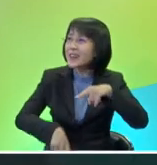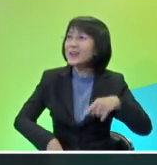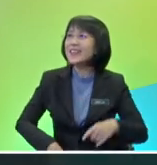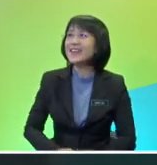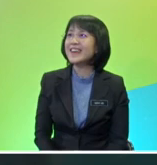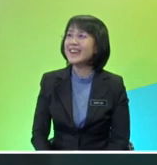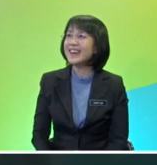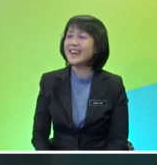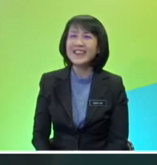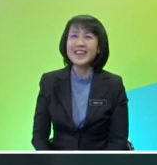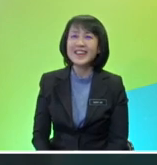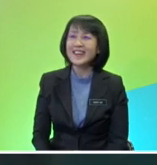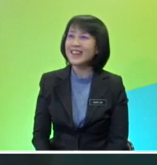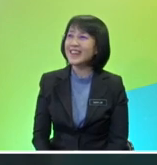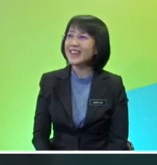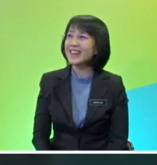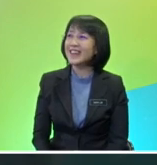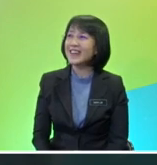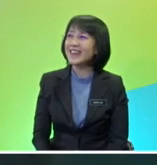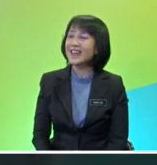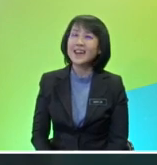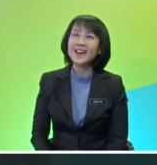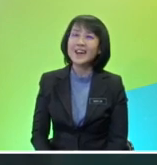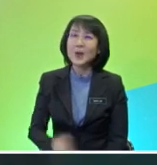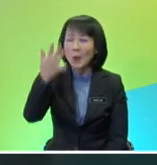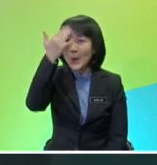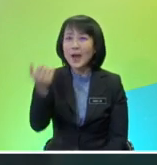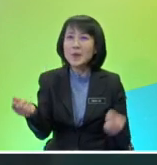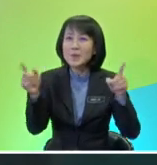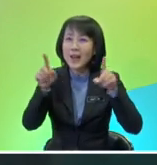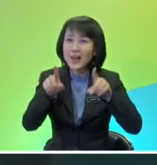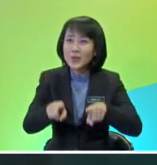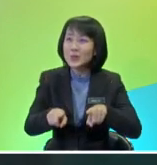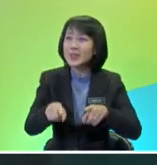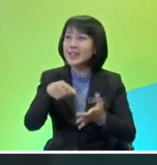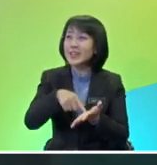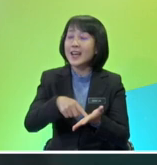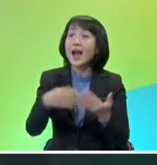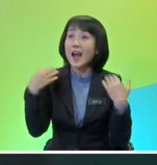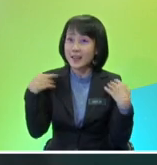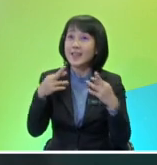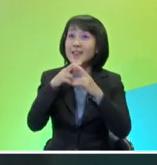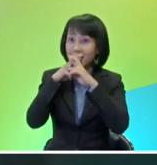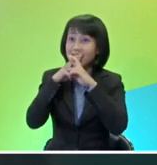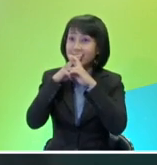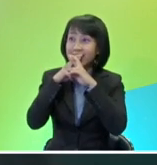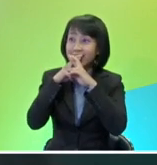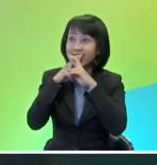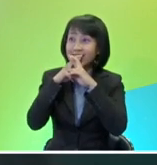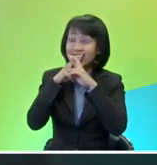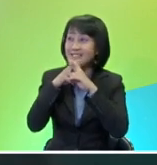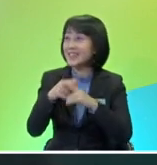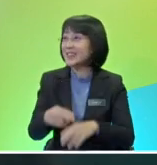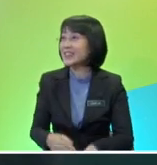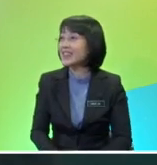Botol kaca ke ni? Kenapa berlaku sedemikian? Sebenarnya ada rahsia je. Boleh saya pinjam botol, Akmal? Sekejap, saya sanitize dulu. Tak apa. Pinjam. Saya